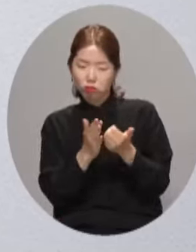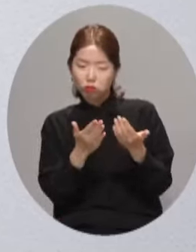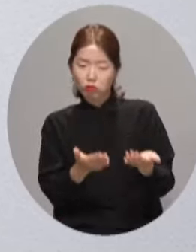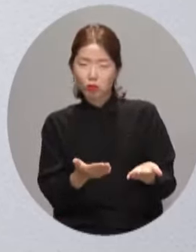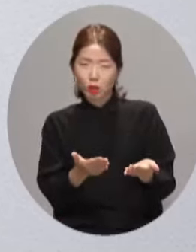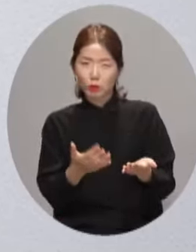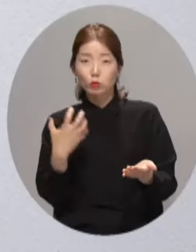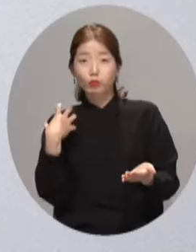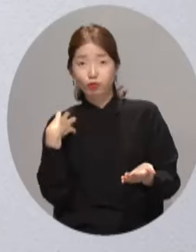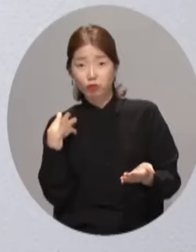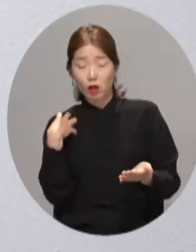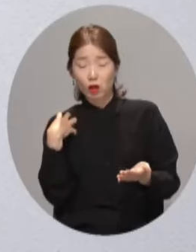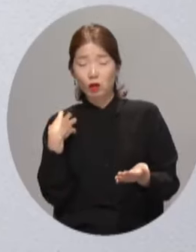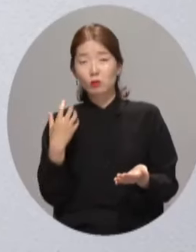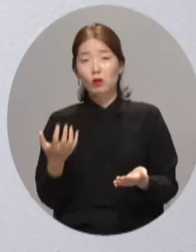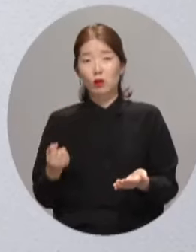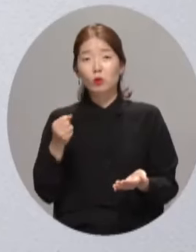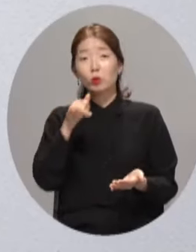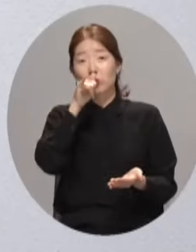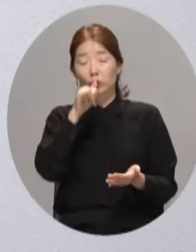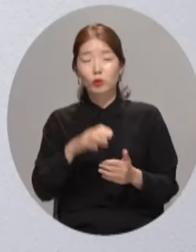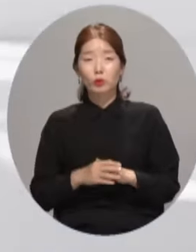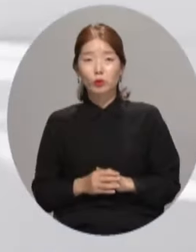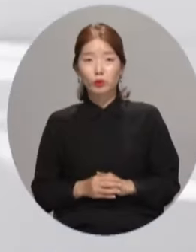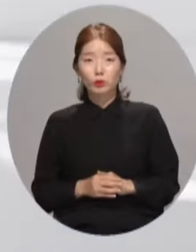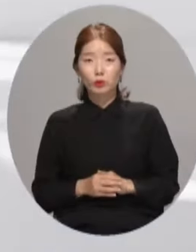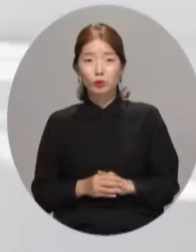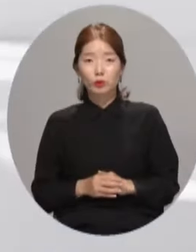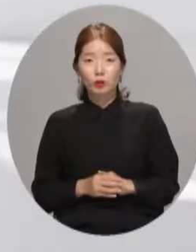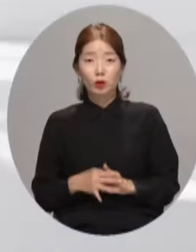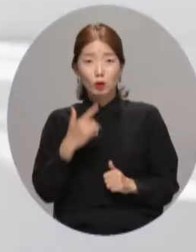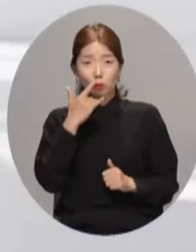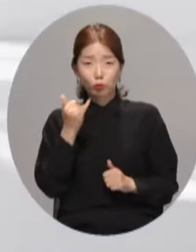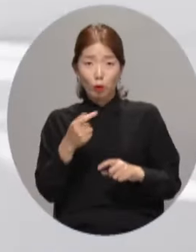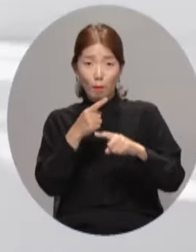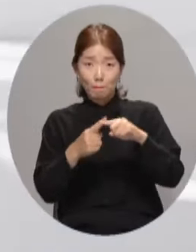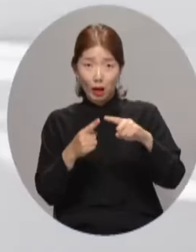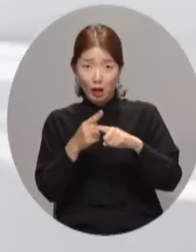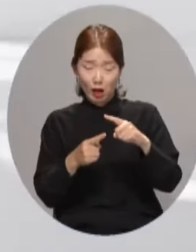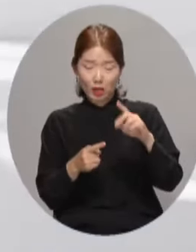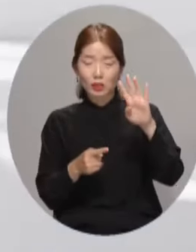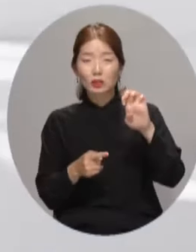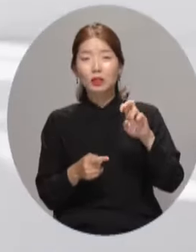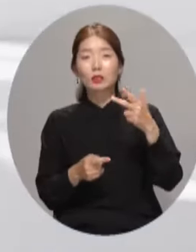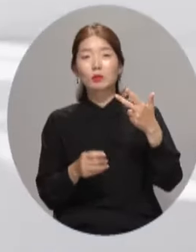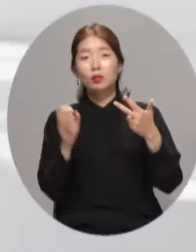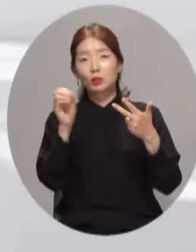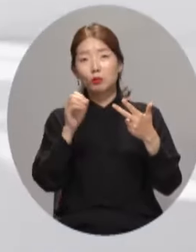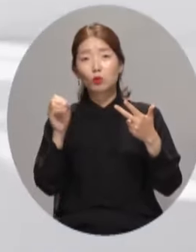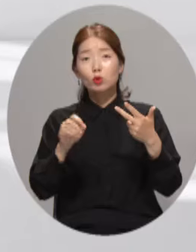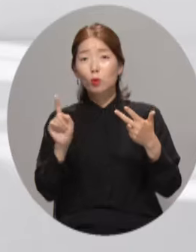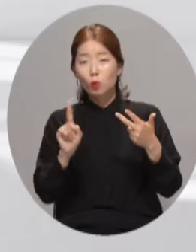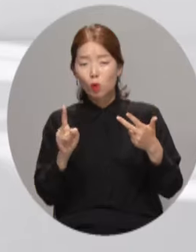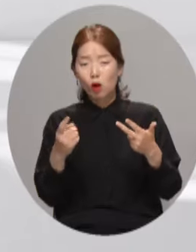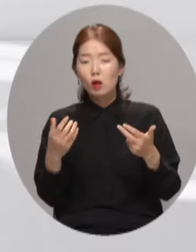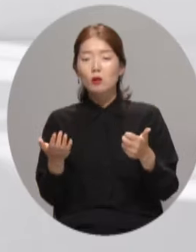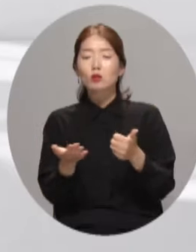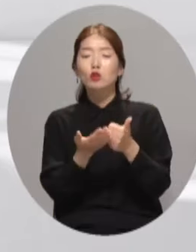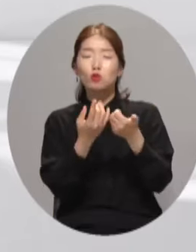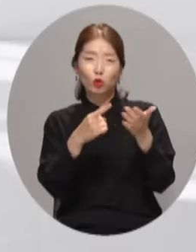한다는 부담 속에 살고 있는 것으로 조사됐습니다. 부모의 절반인 전체의 47%는 부양을